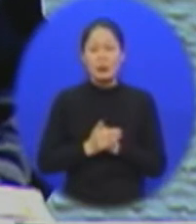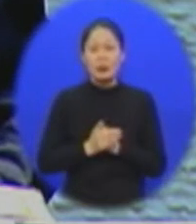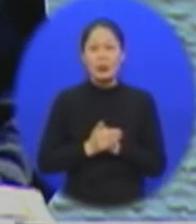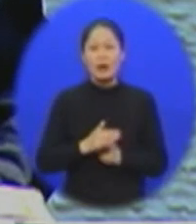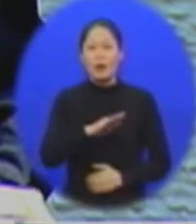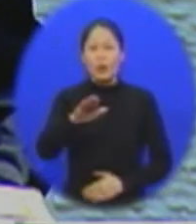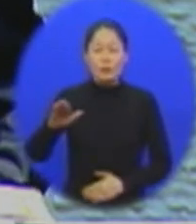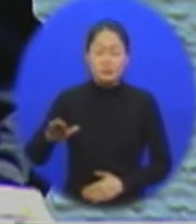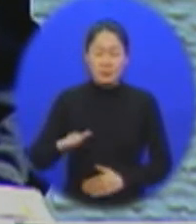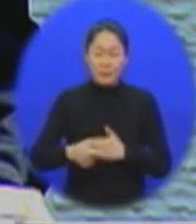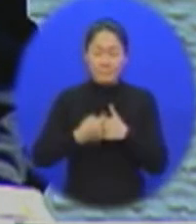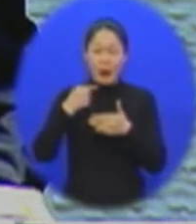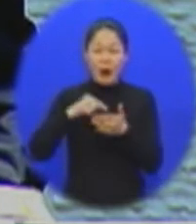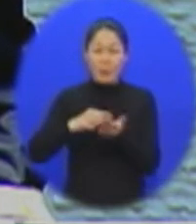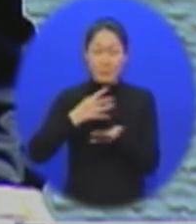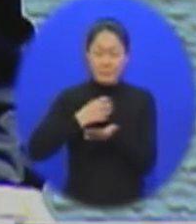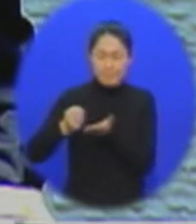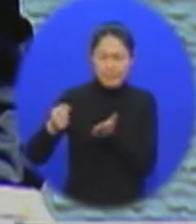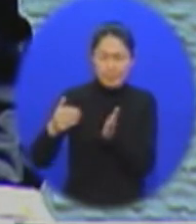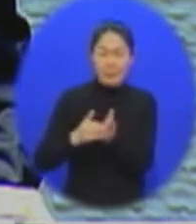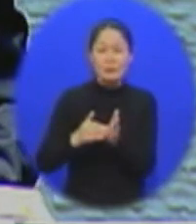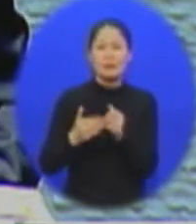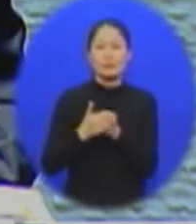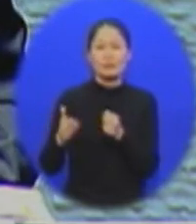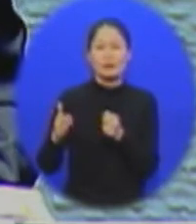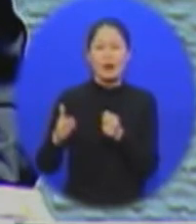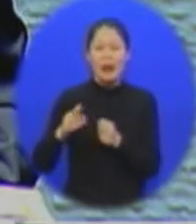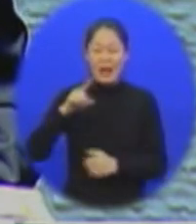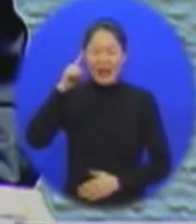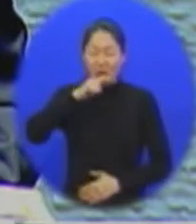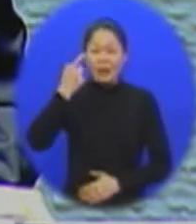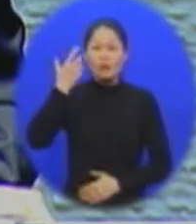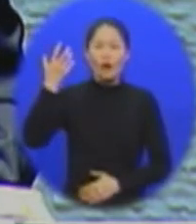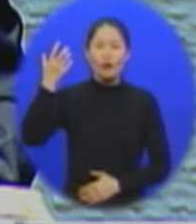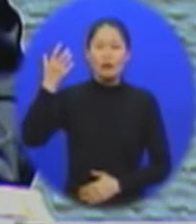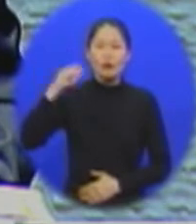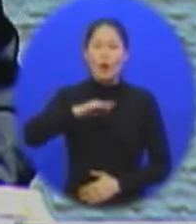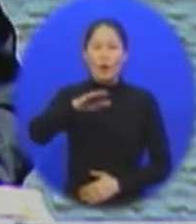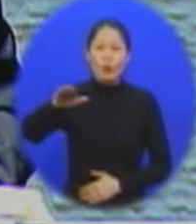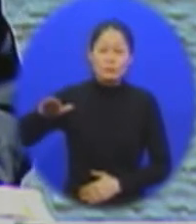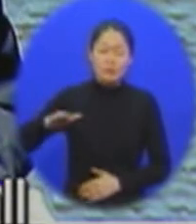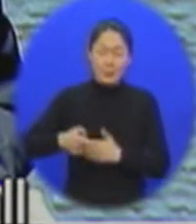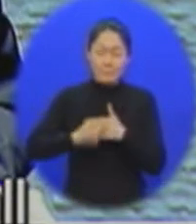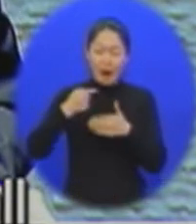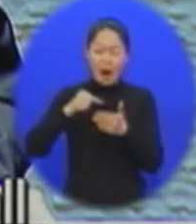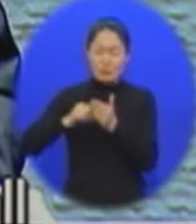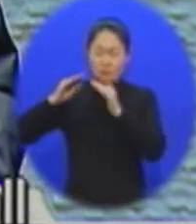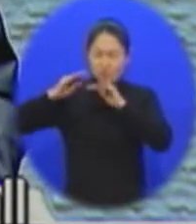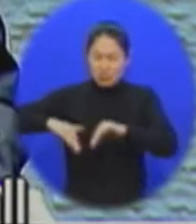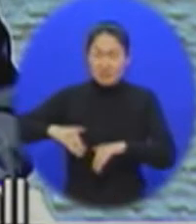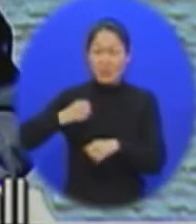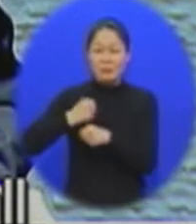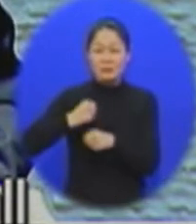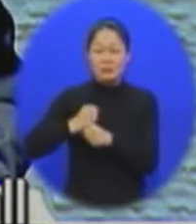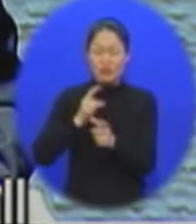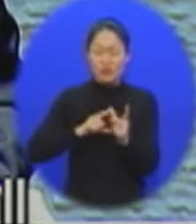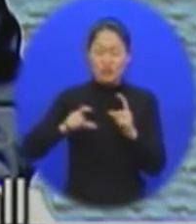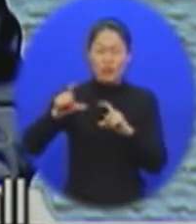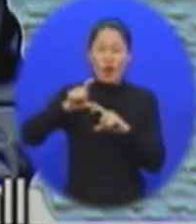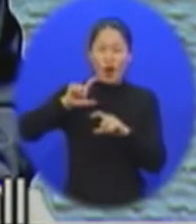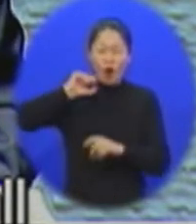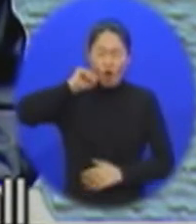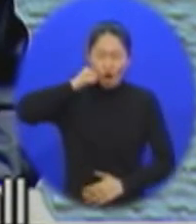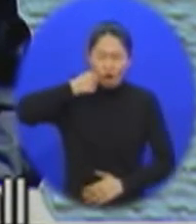마음을 빼앗겨 버렸기 때문입니다 악한 영이 여러분의 마음을 무너뜨려 서 더 어렵게 빠지게